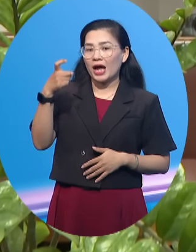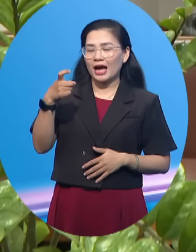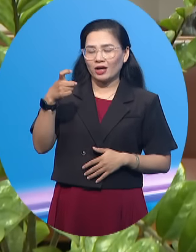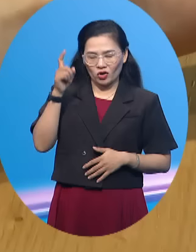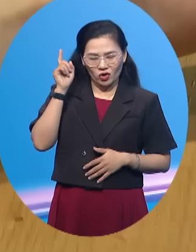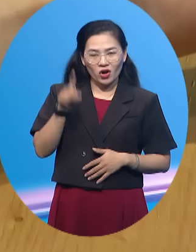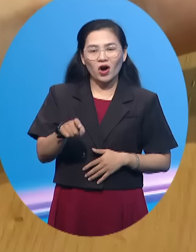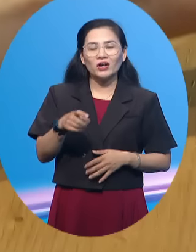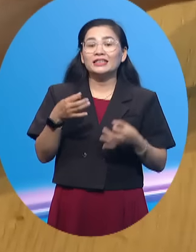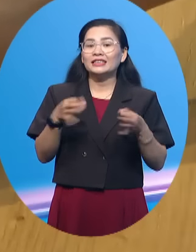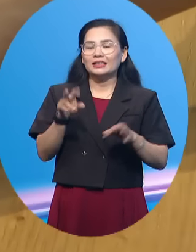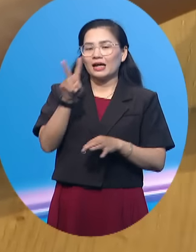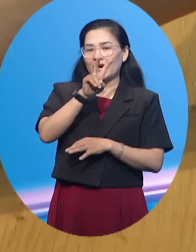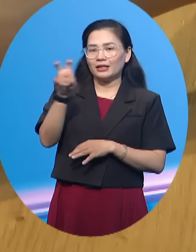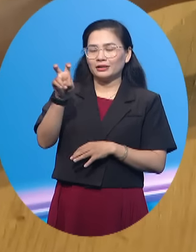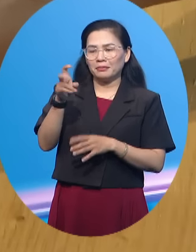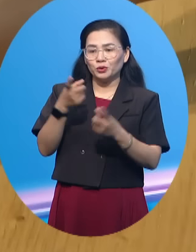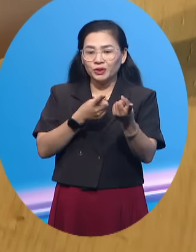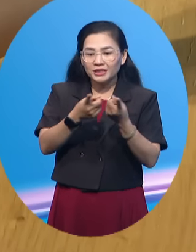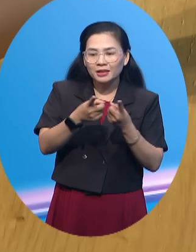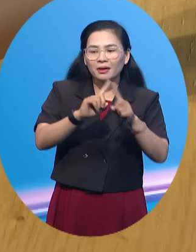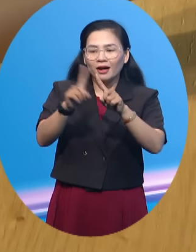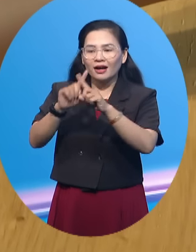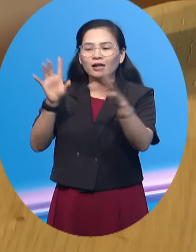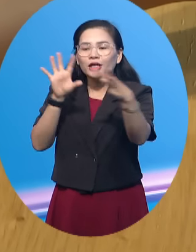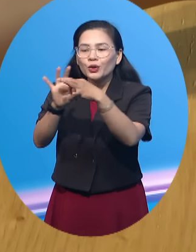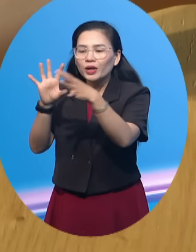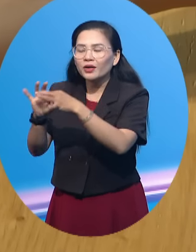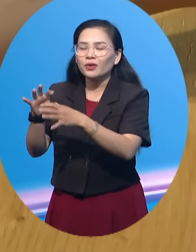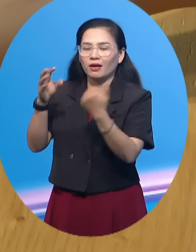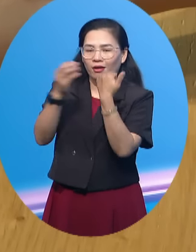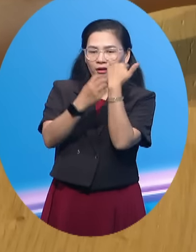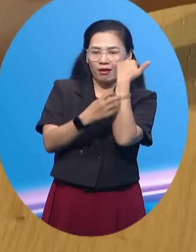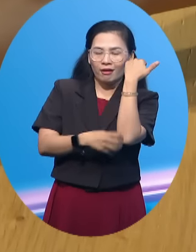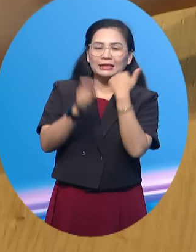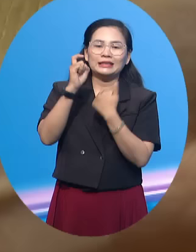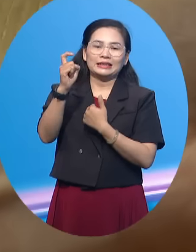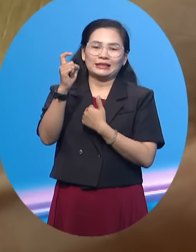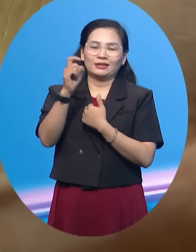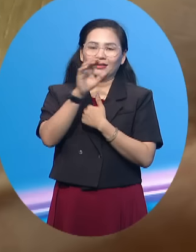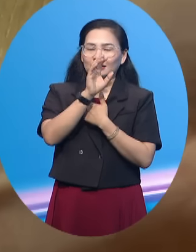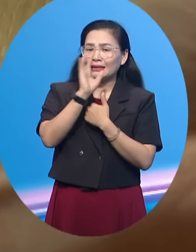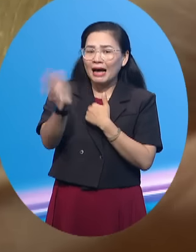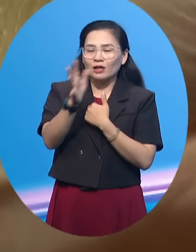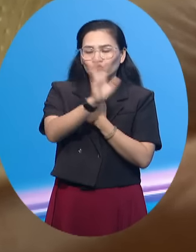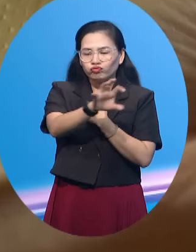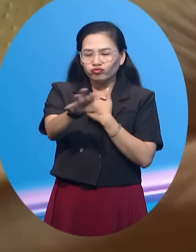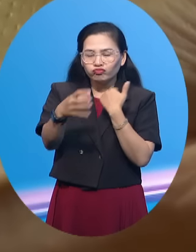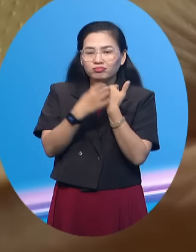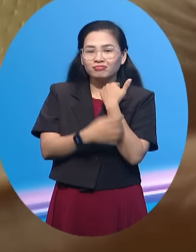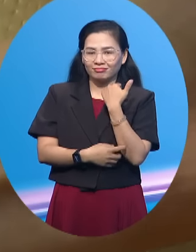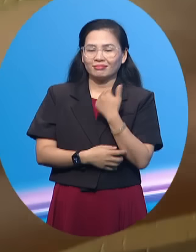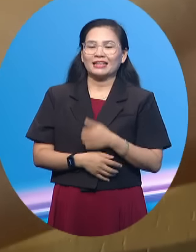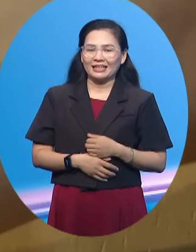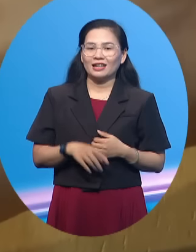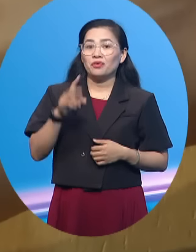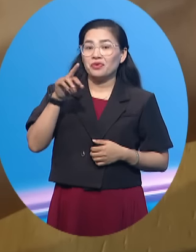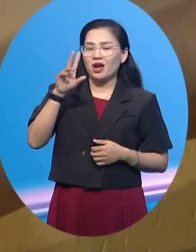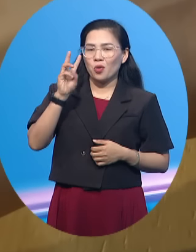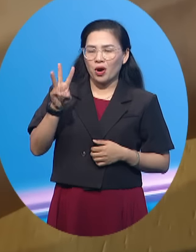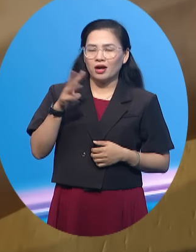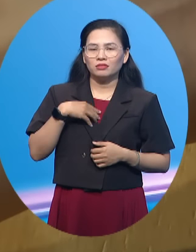thái giá trị với hơn 200 đối tác, 300 thương hiệu tại 9.000 địa điểm trên toàn quốc. Việc giới thiệu ra mắt nền tảng khách hàng thân thiết này khẳng định